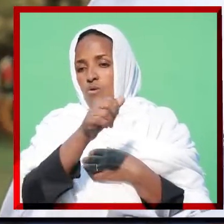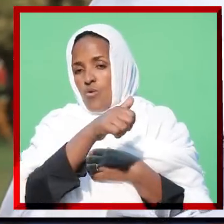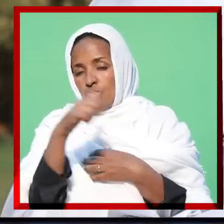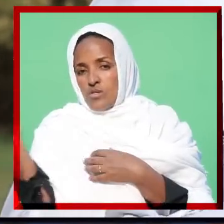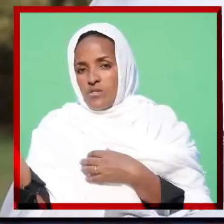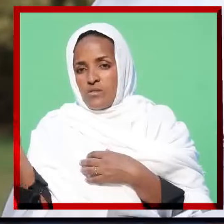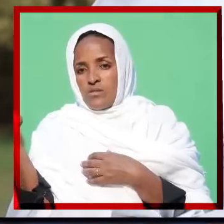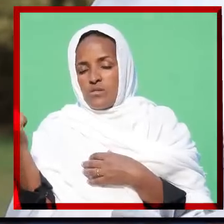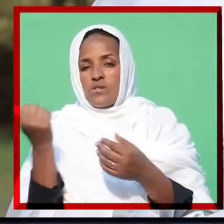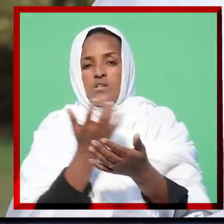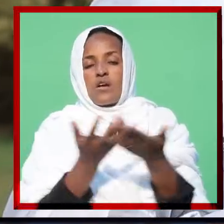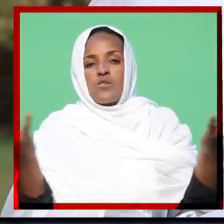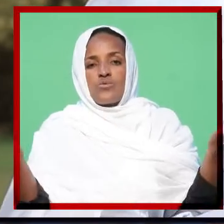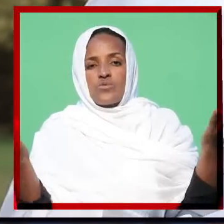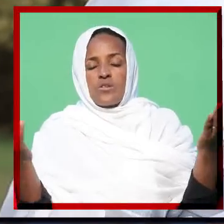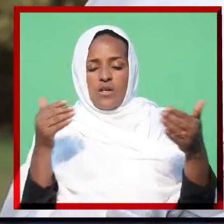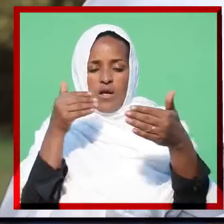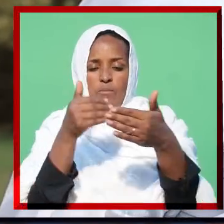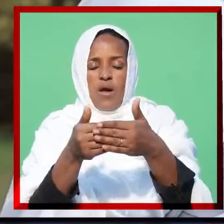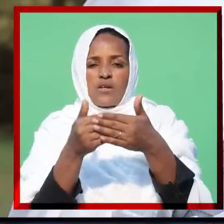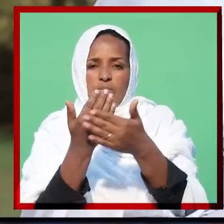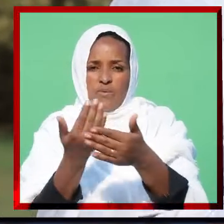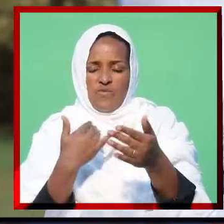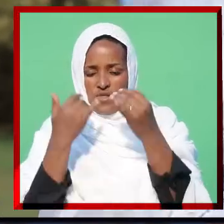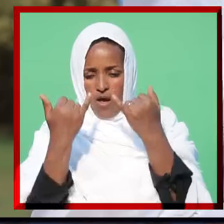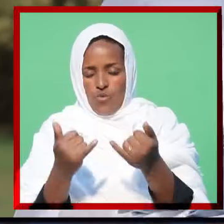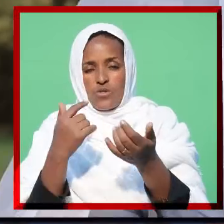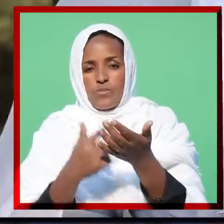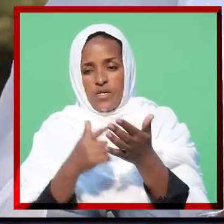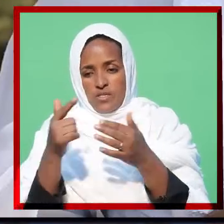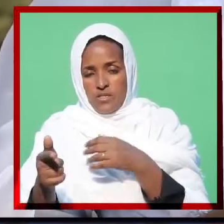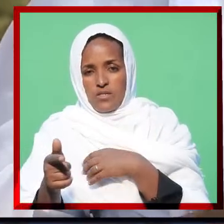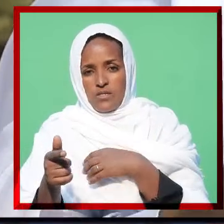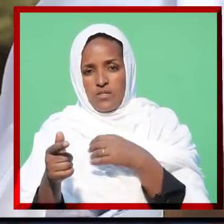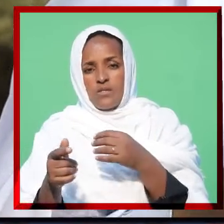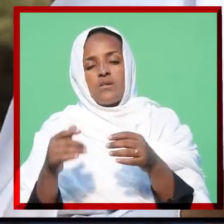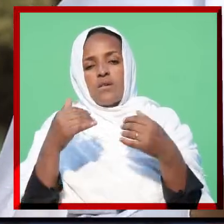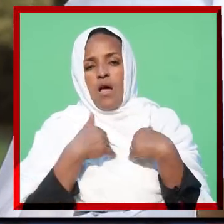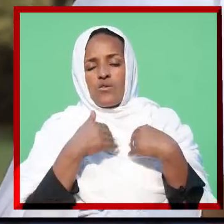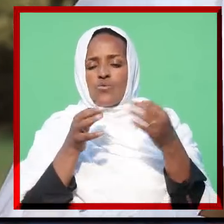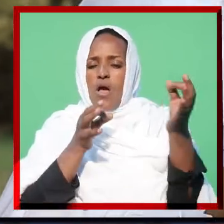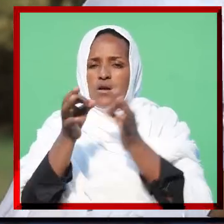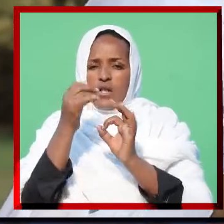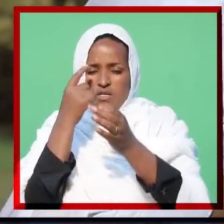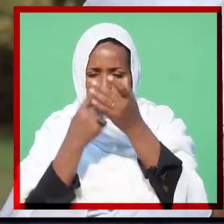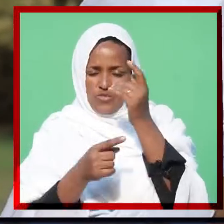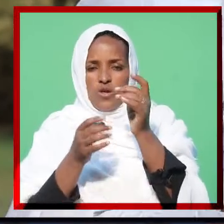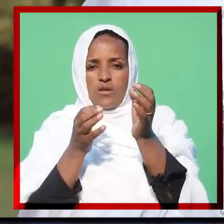ሌሎችን ነገሮች ከማቅረብ በፊት አሁን በዚህ ያለውን አገላለጽ ብቻ